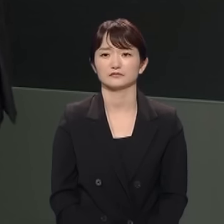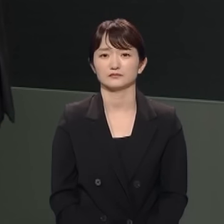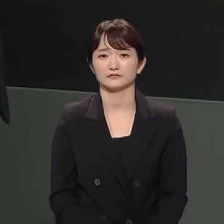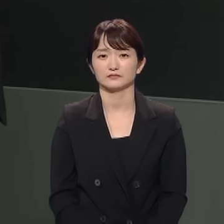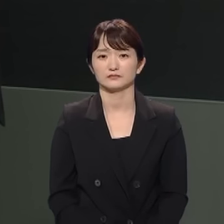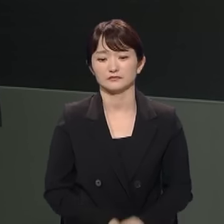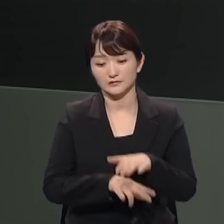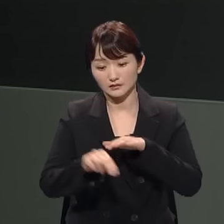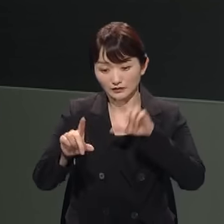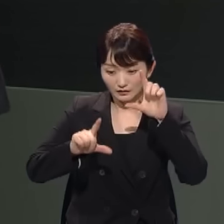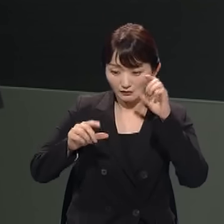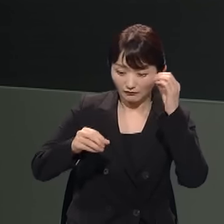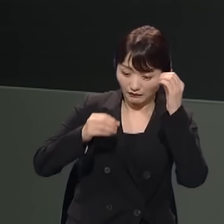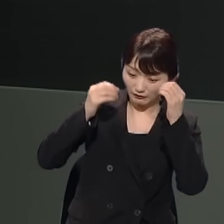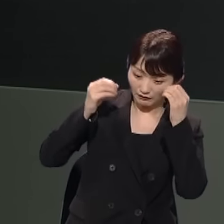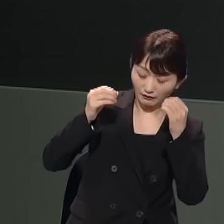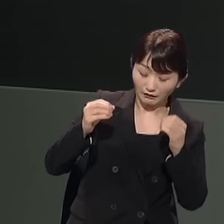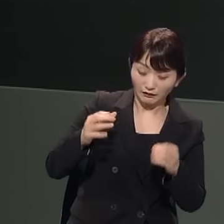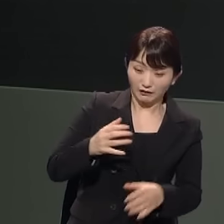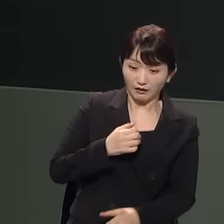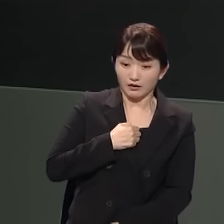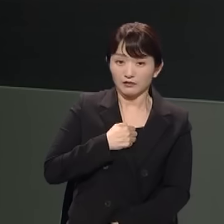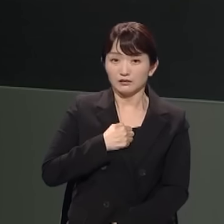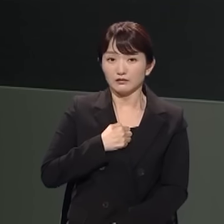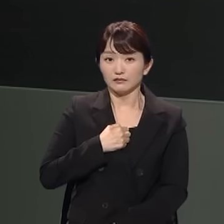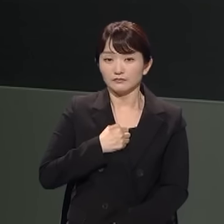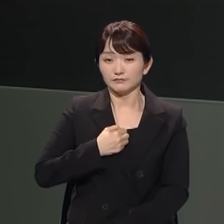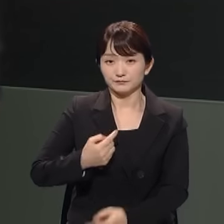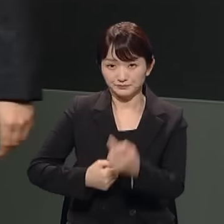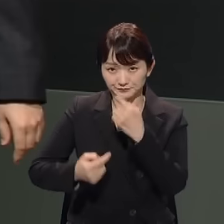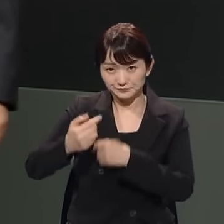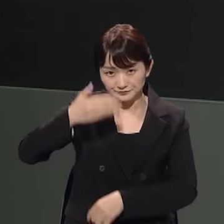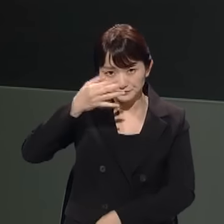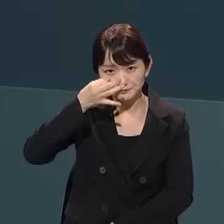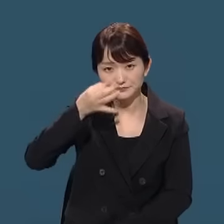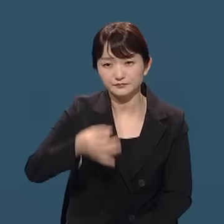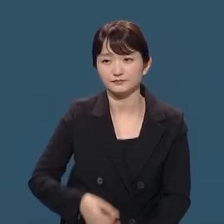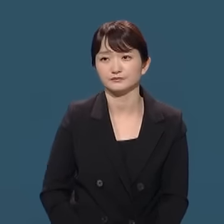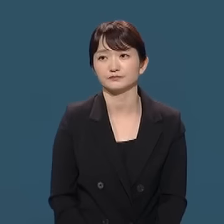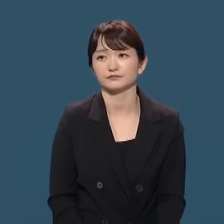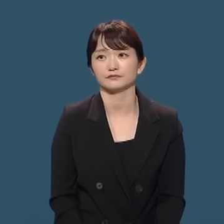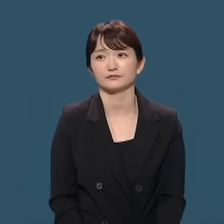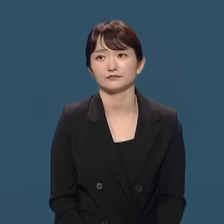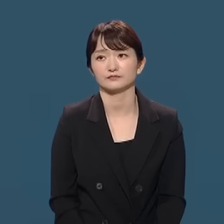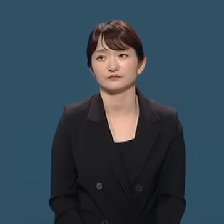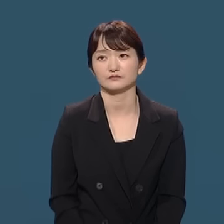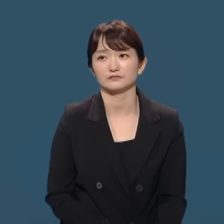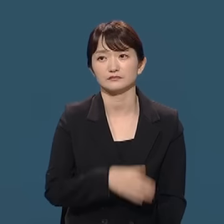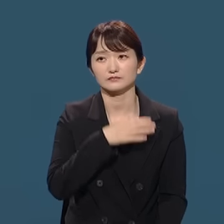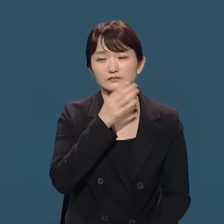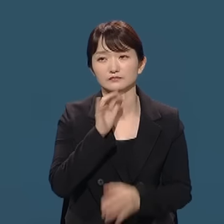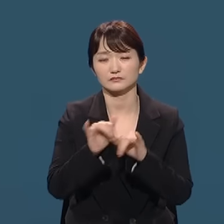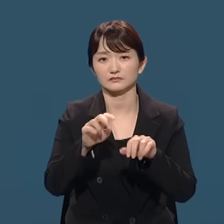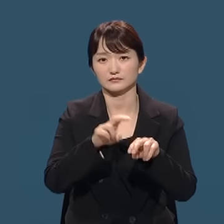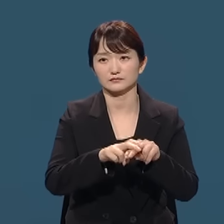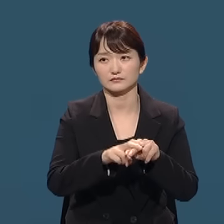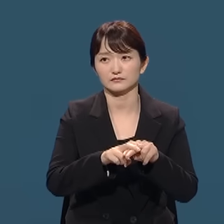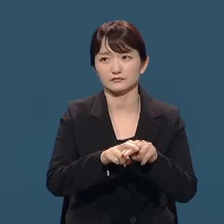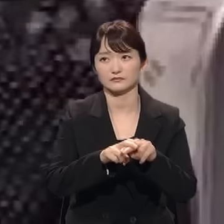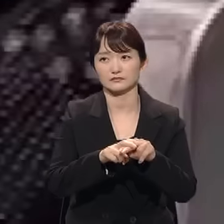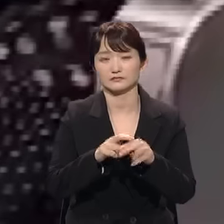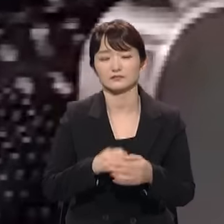어질어질 지하철 풍경입니다. 사방가족께서 제보해 주신 영상 보시죠. 자, 교통약자석에 할머니 딱 옆을